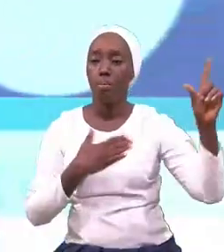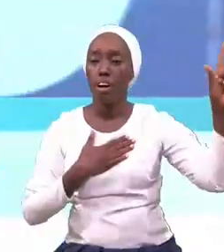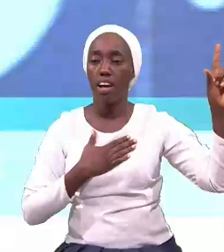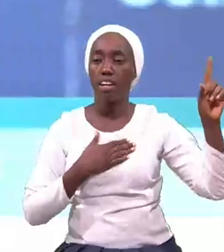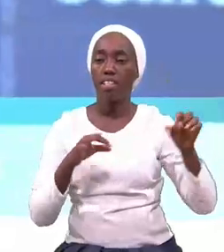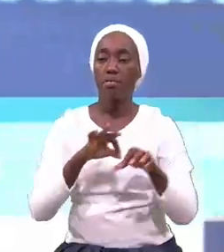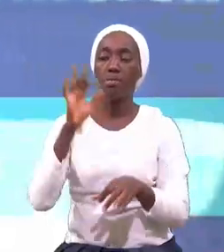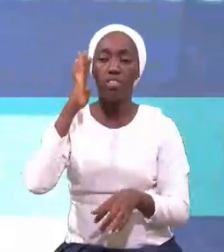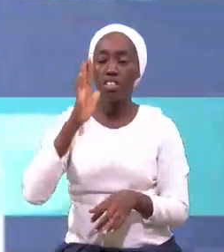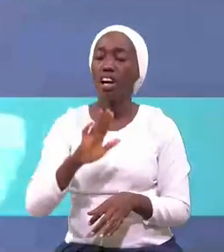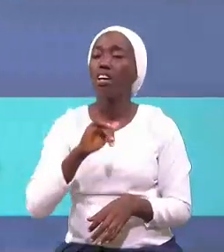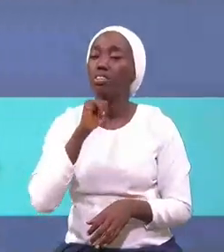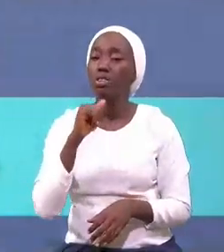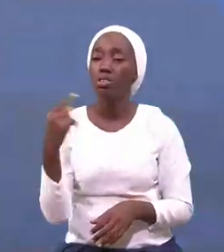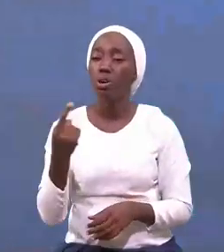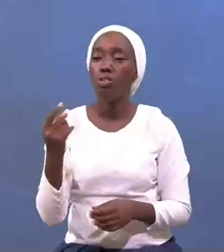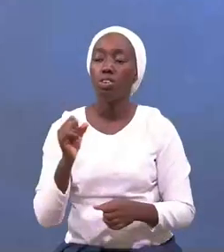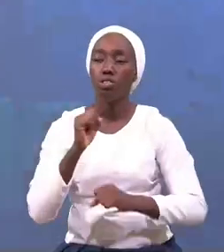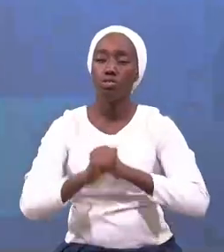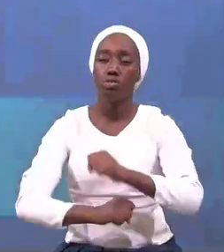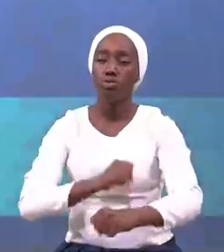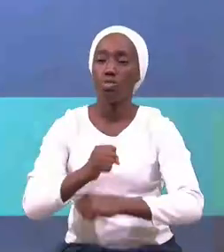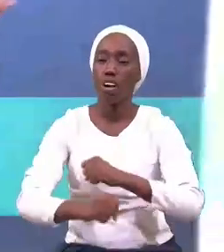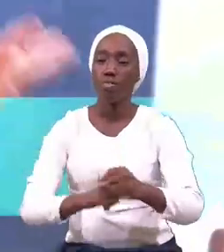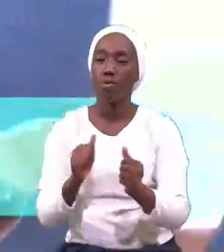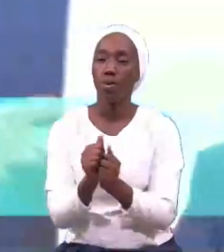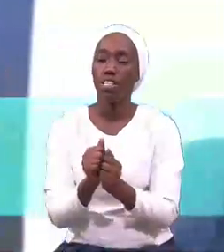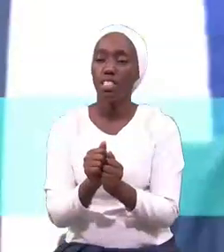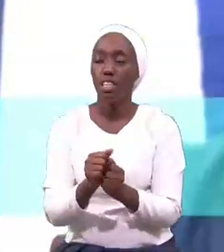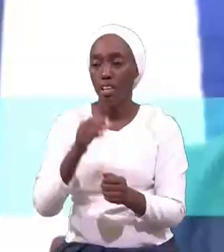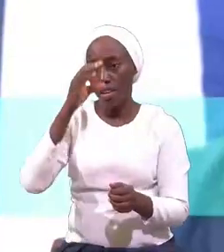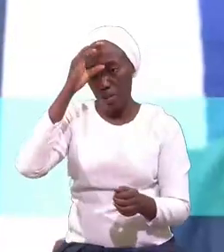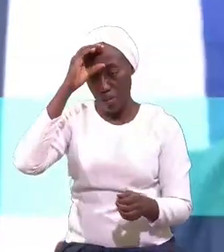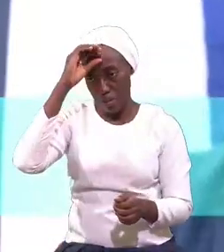l'homme. Ne tentez pas l'esprit.